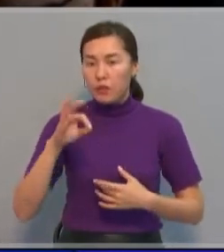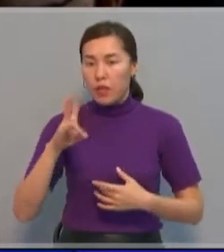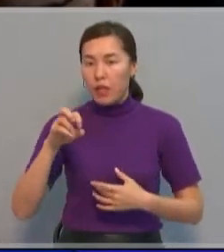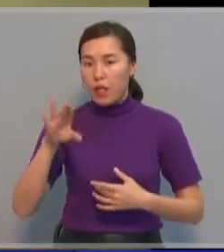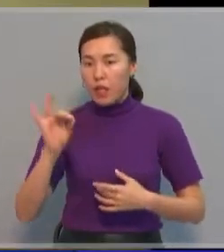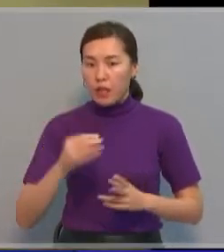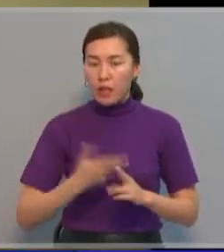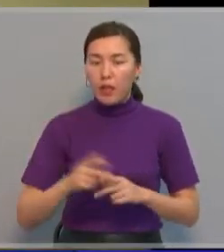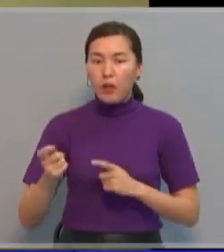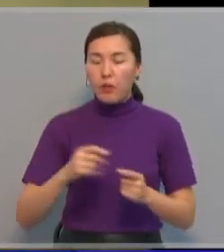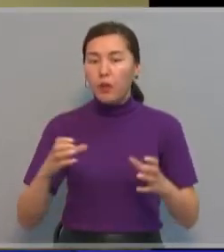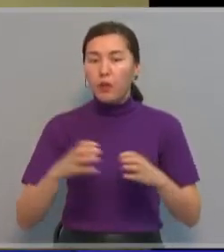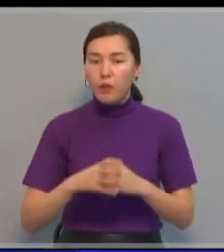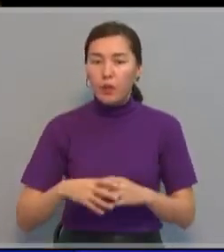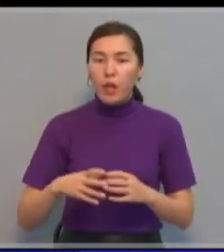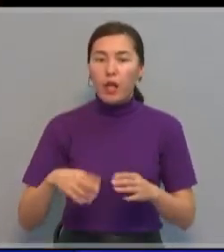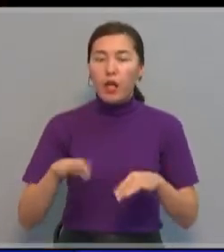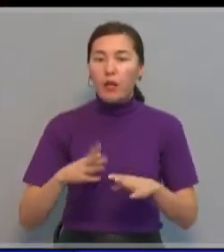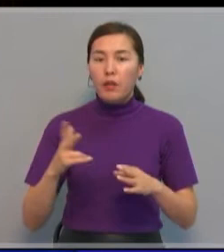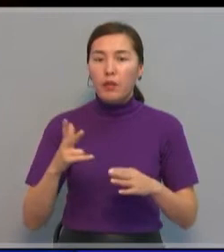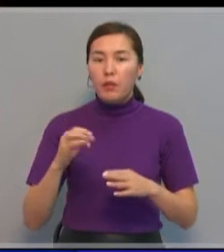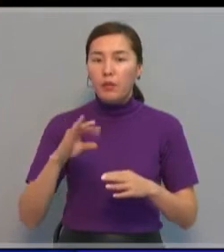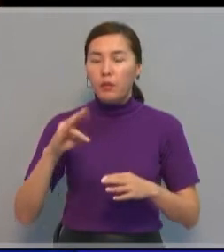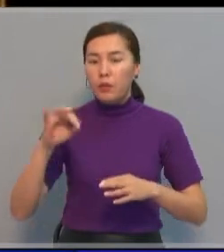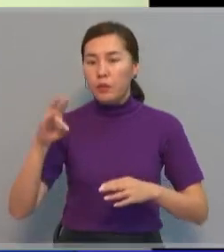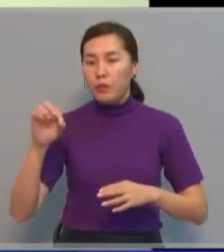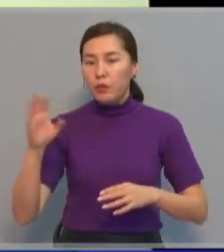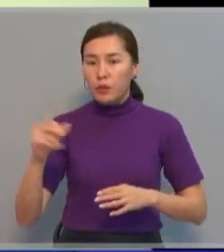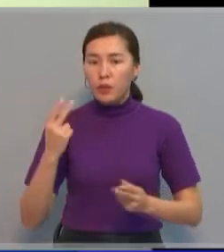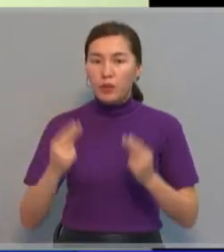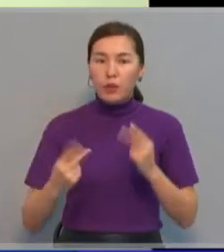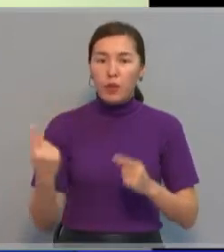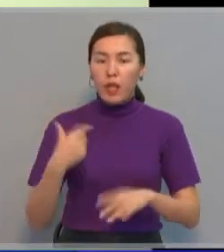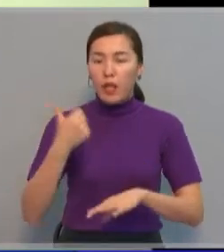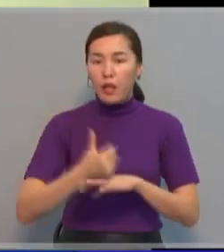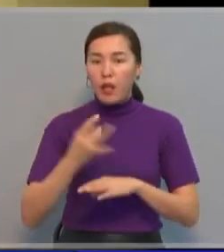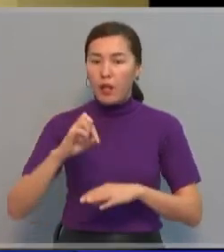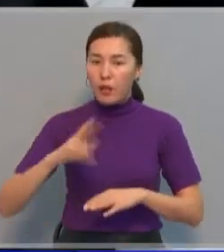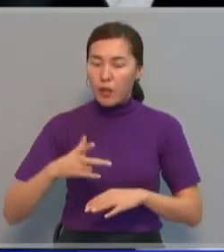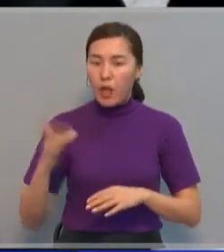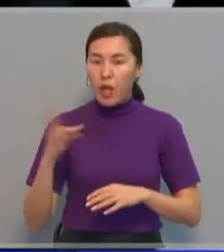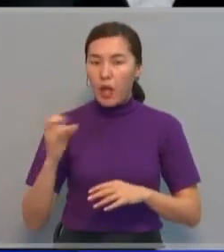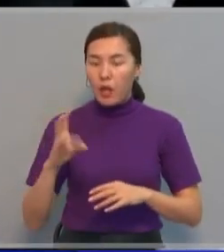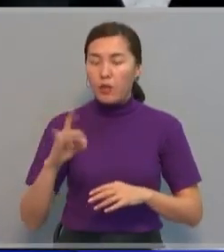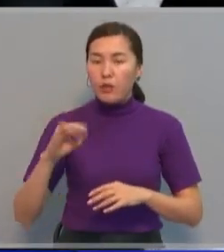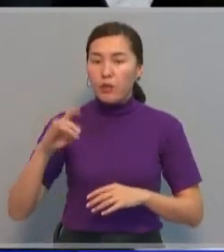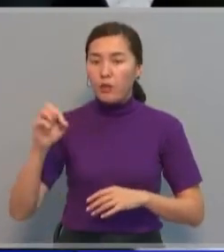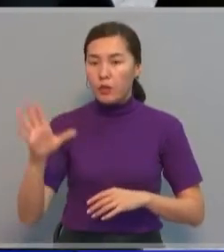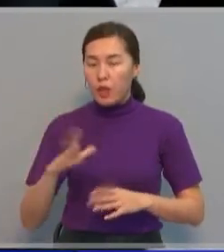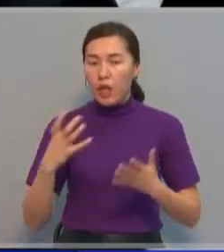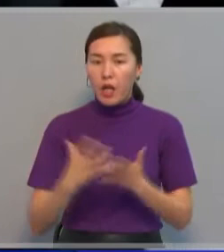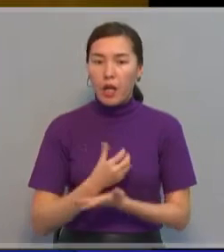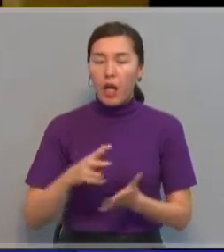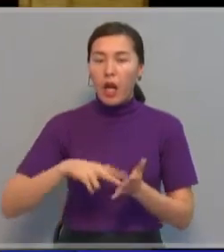Ли. Руководитель группы, постановщик трюков Жайдарбек Кунгужинов сыграл одну из главных ролей. В ноябре Жайдарбек Кунгужинов